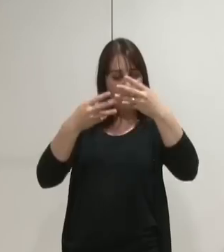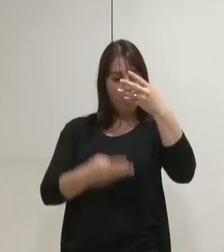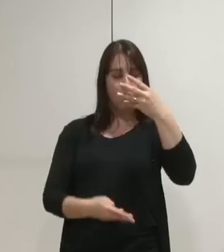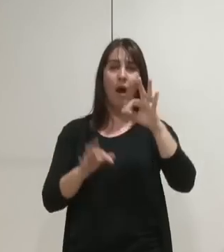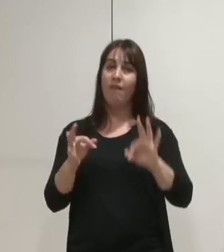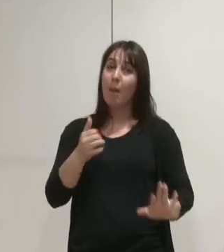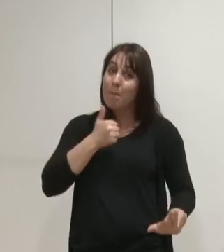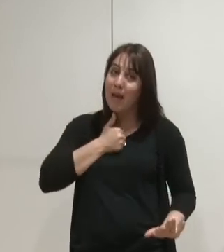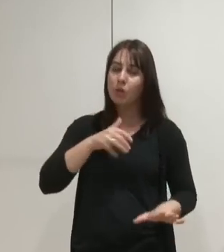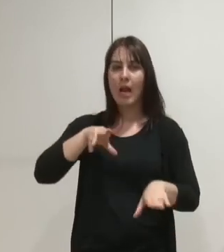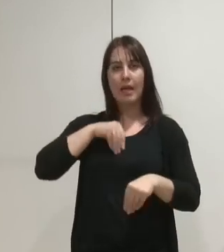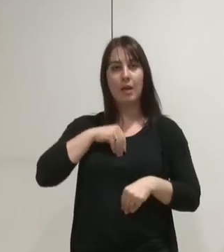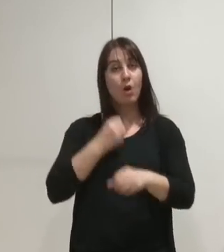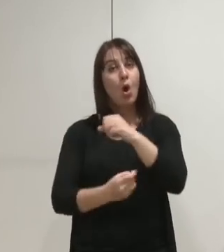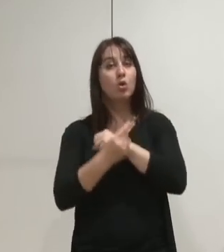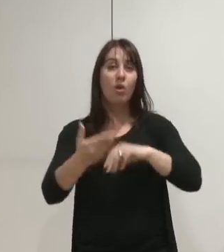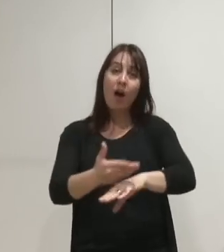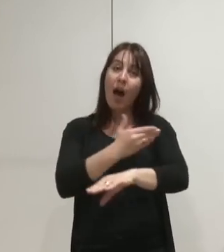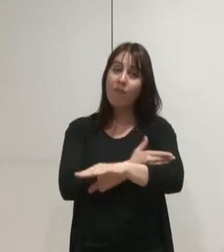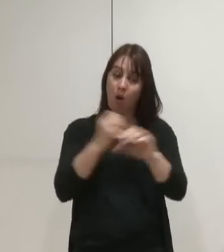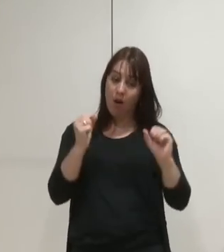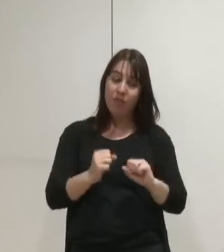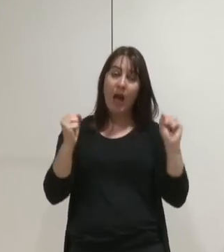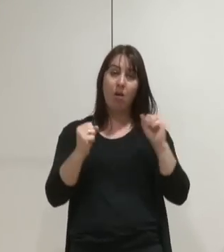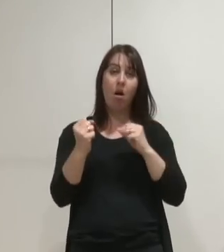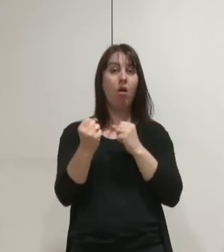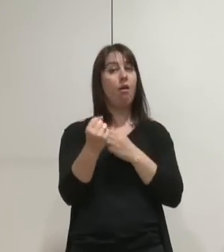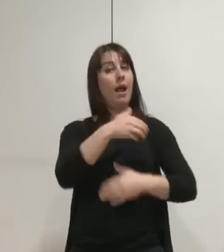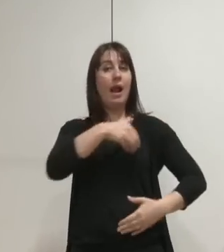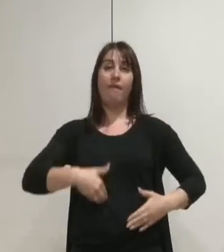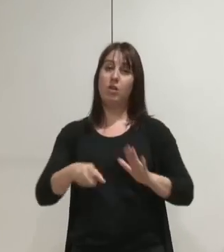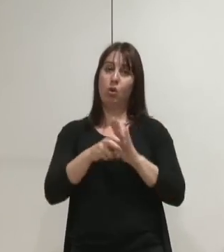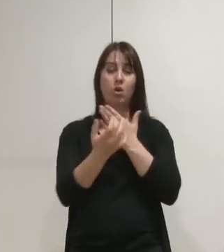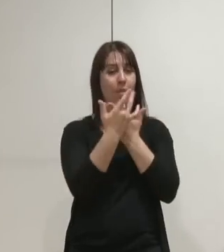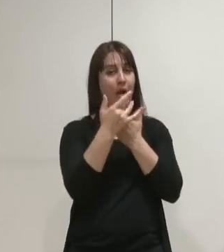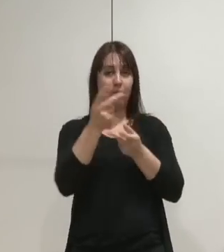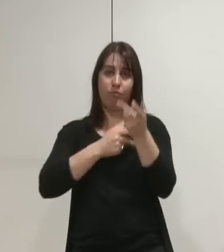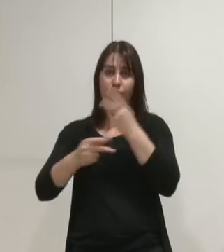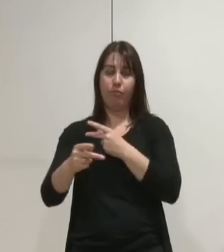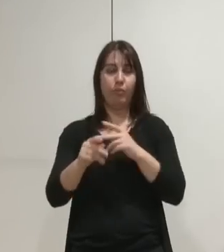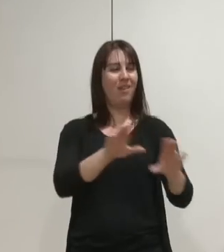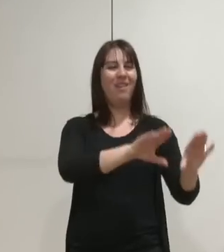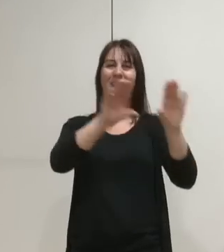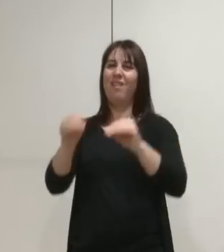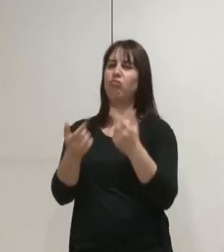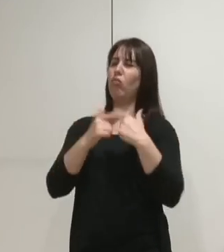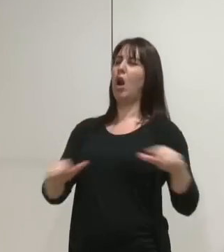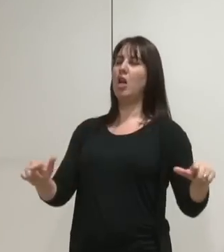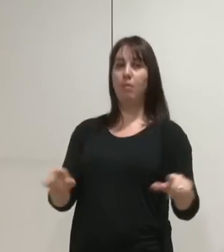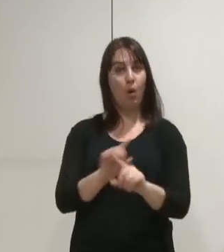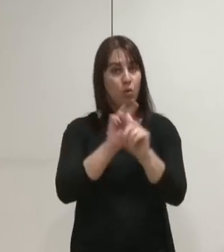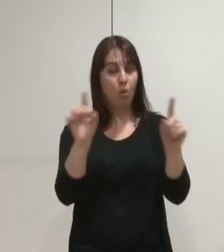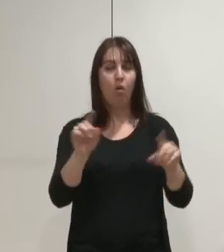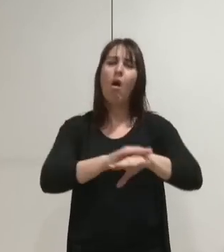personnel sauf accord préalable express et écrit de la ville de Grenoble l'occupant s interdit de céder à quiconque et pour quelque